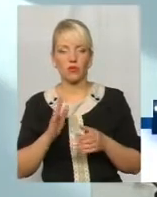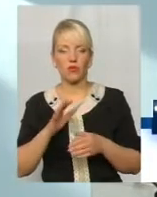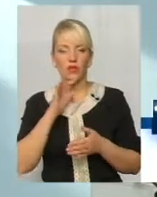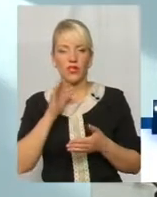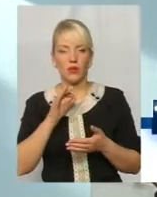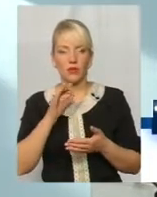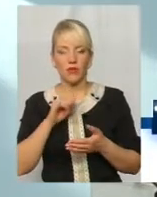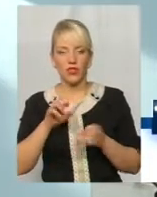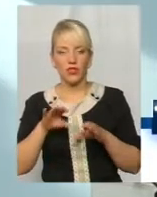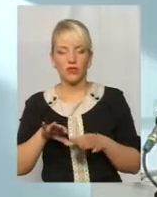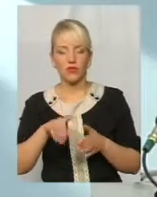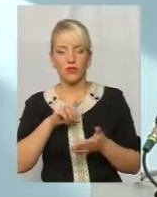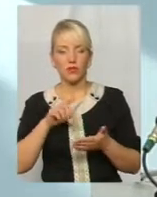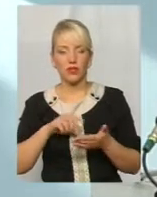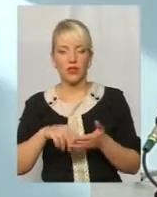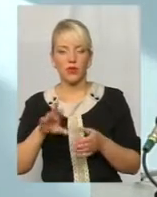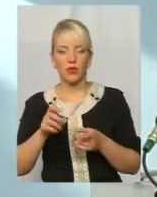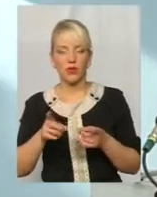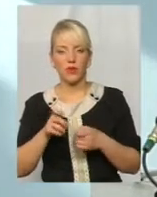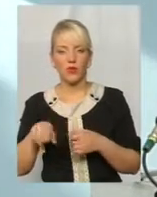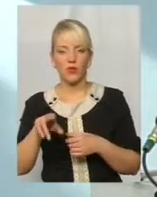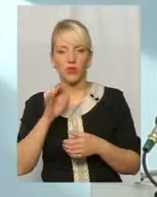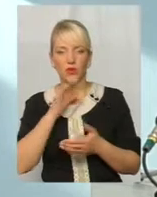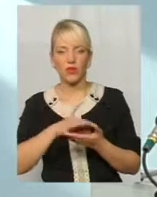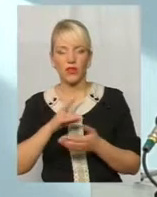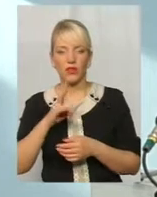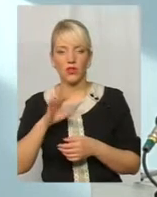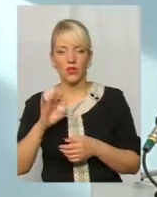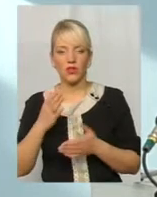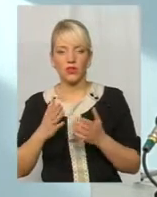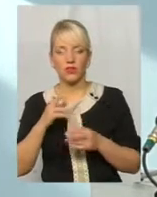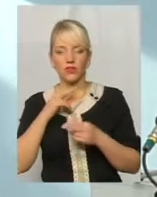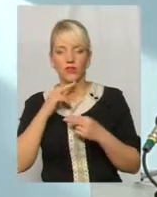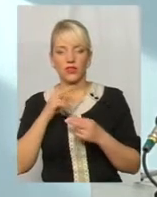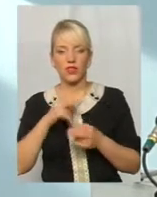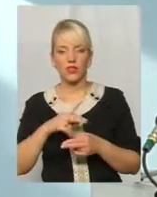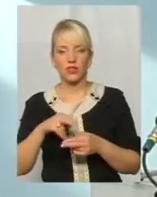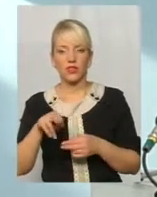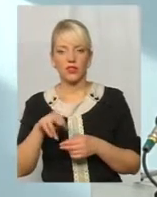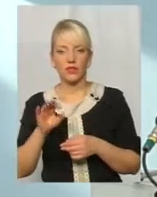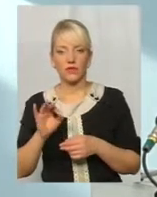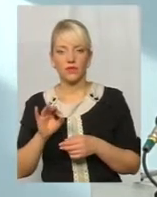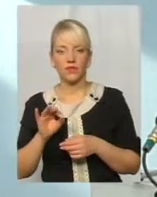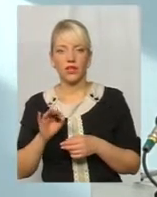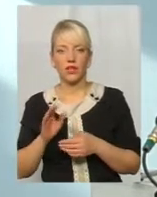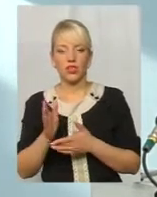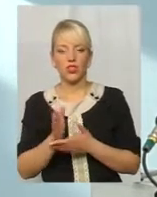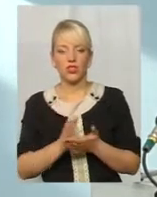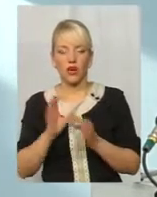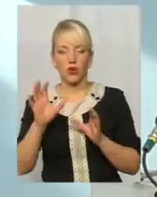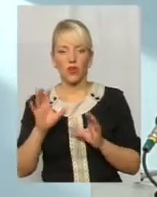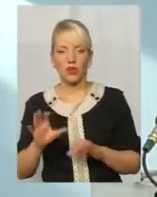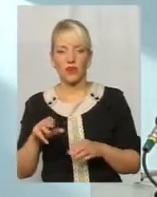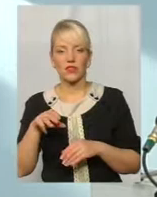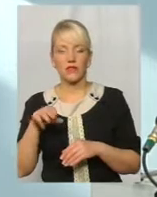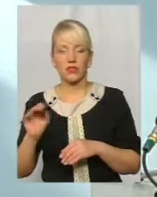про притягнення його до тої чи іншої відповідальності. Але, знову ж таки, якщо звертатись до чинного законодавства,